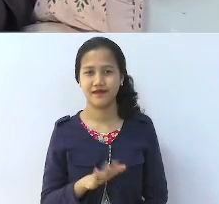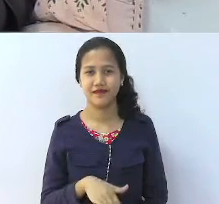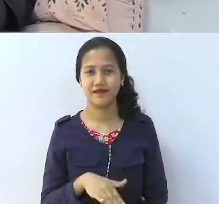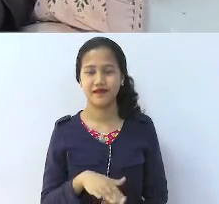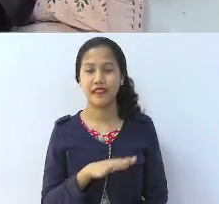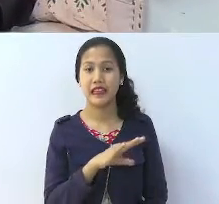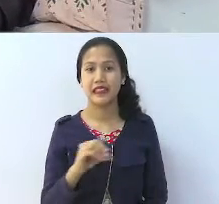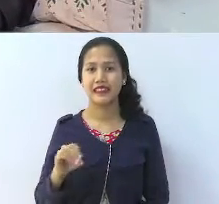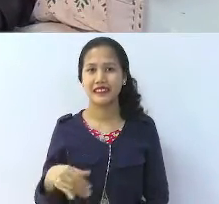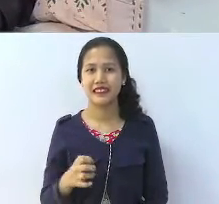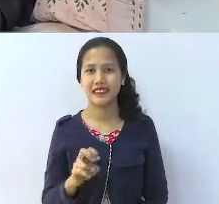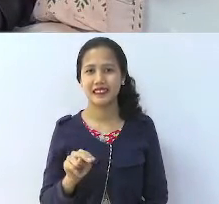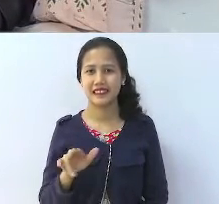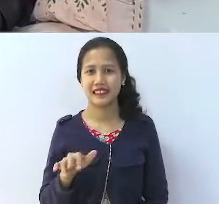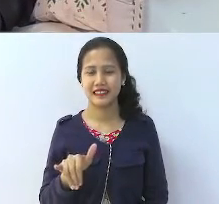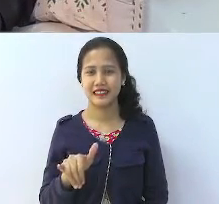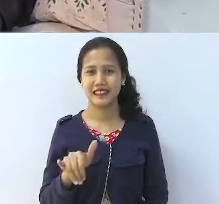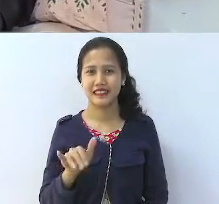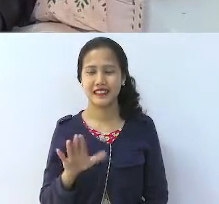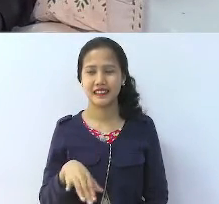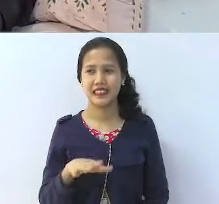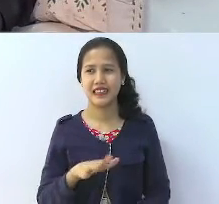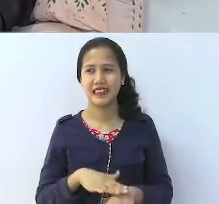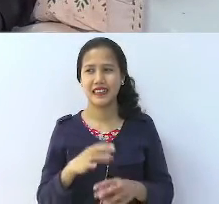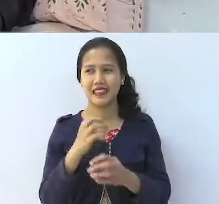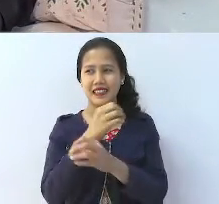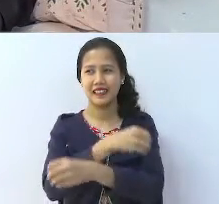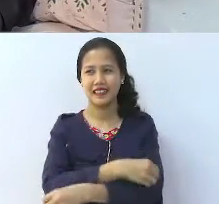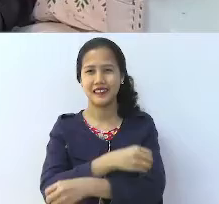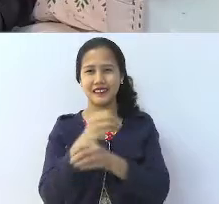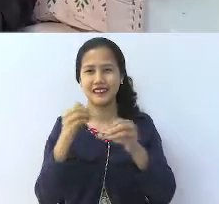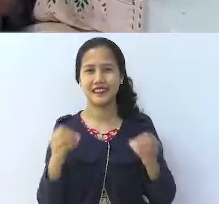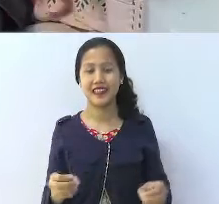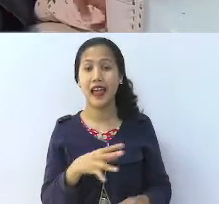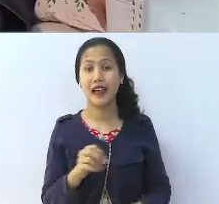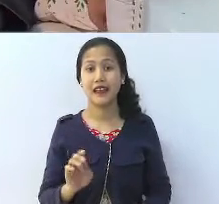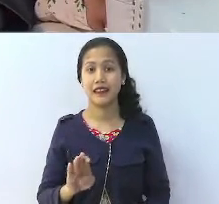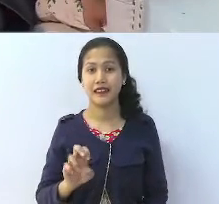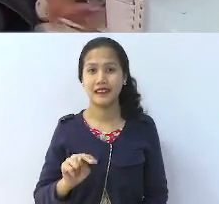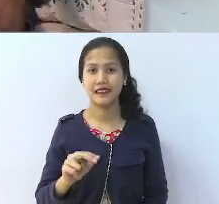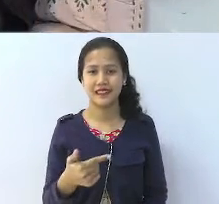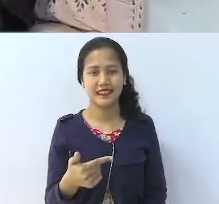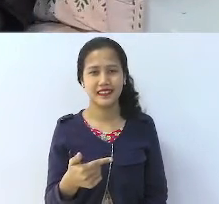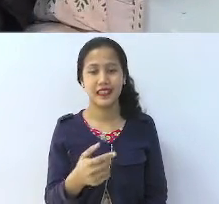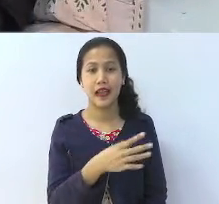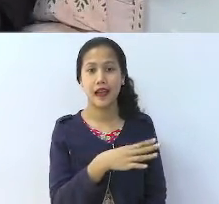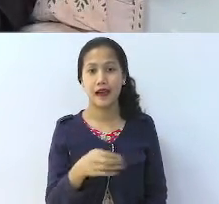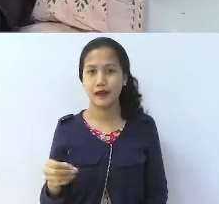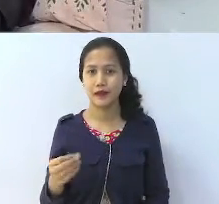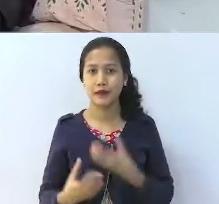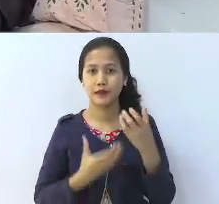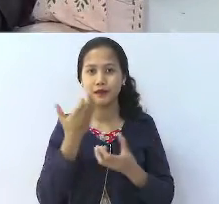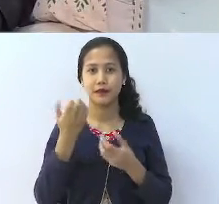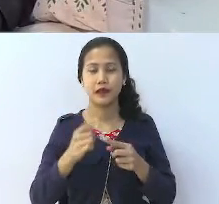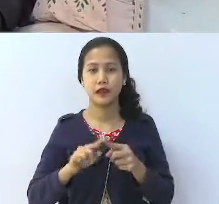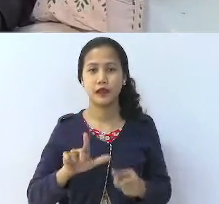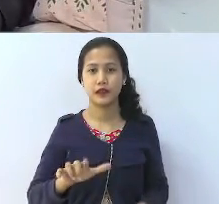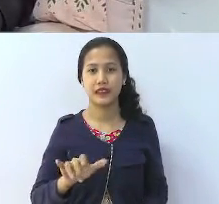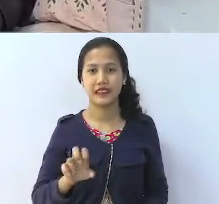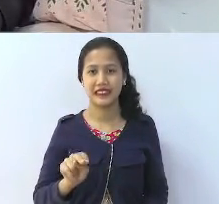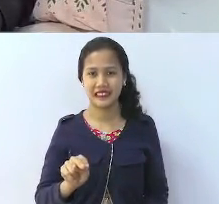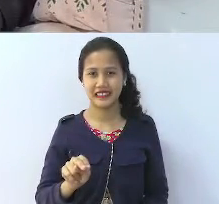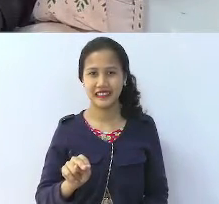Geray? Bigyan ko to ng hanggang October. Ayan, oh. Okay. Sabi ko sa iyo eh. Ay, nandito na ang Marvin. Yun, Ma'am oh.